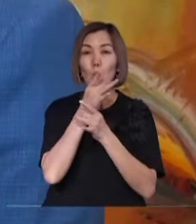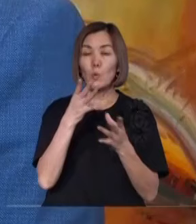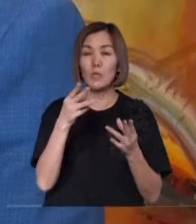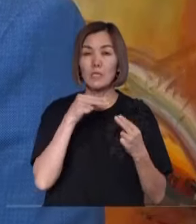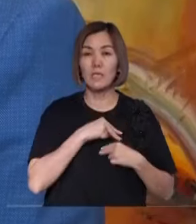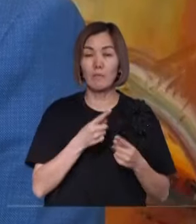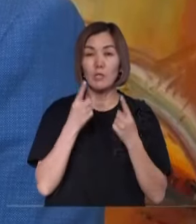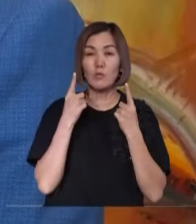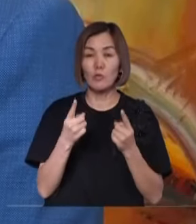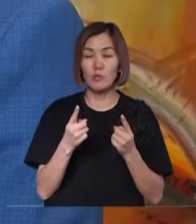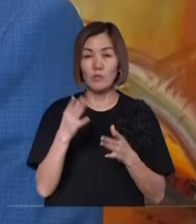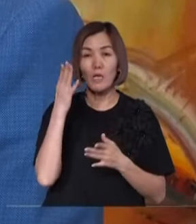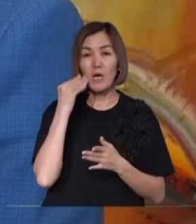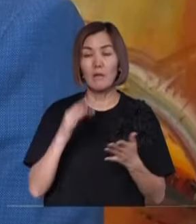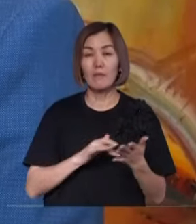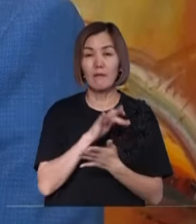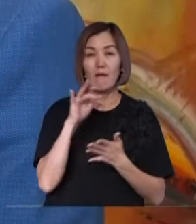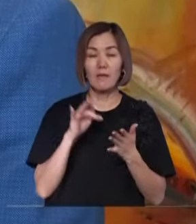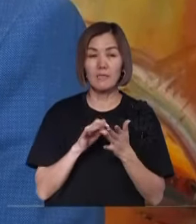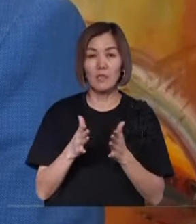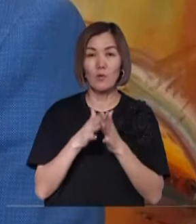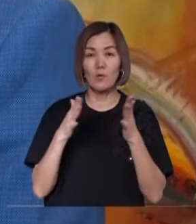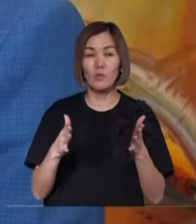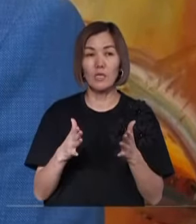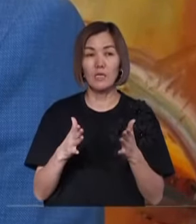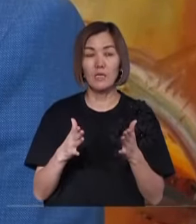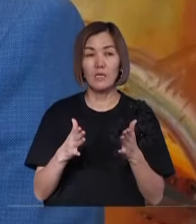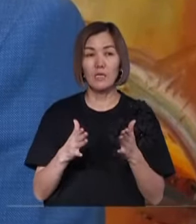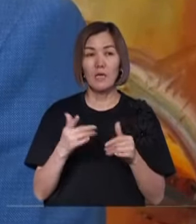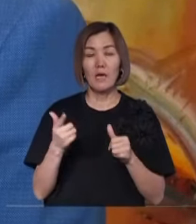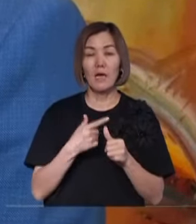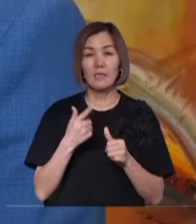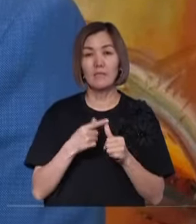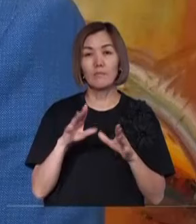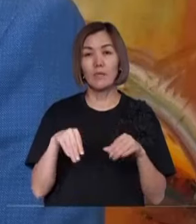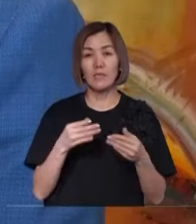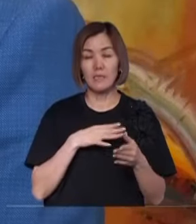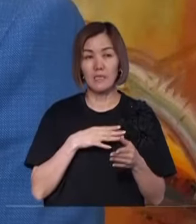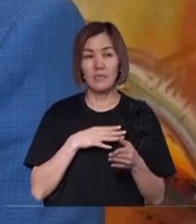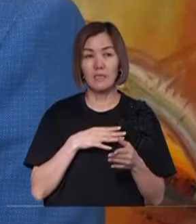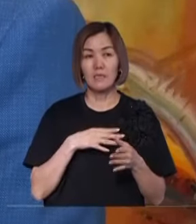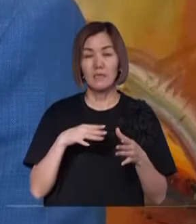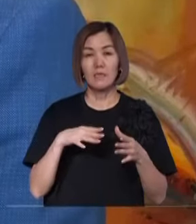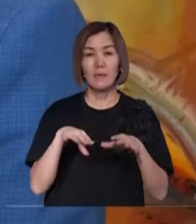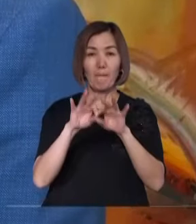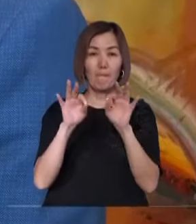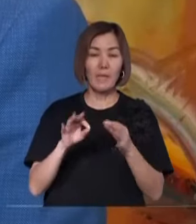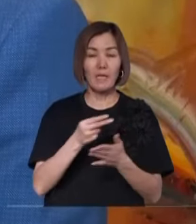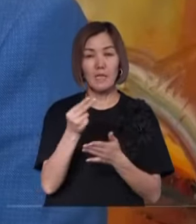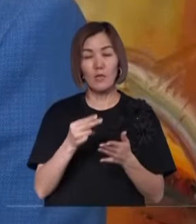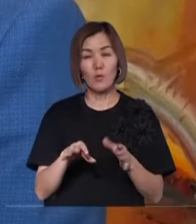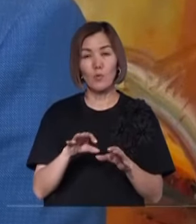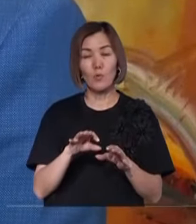өлшеусіз. Алматы қаласында үлкен қасиетті қара шаңырақтың атының беруді осы бейнелеу өнерінің бәйтерегі